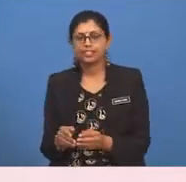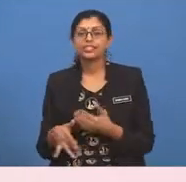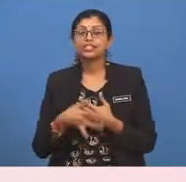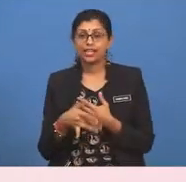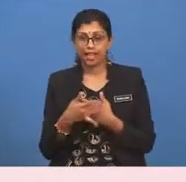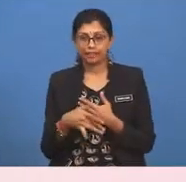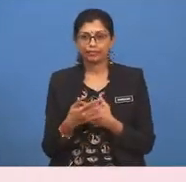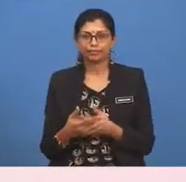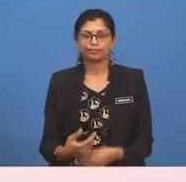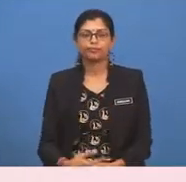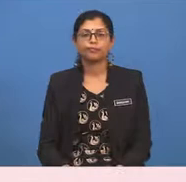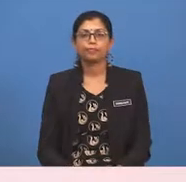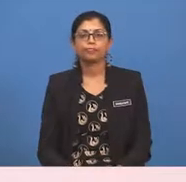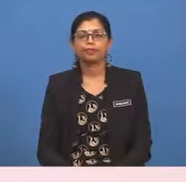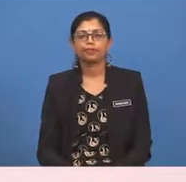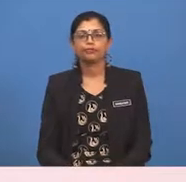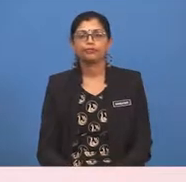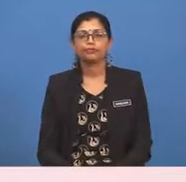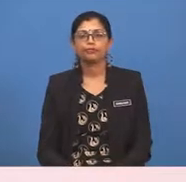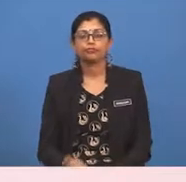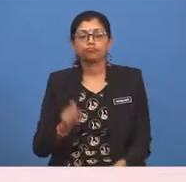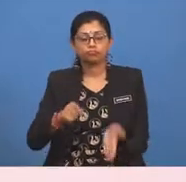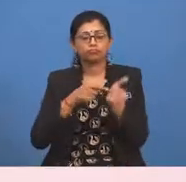Setelah murid-murid membuat bentuk lazim,